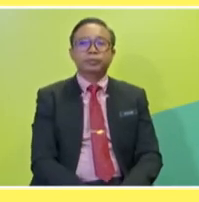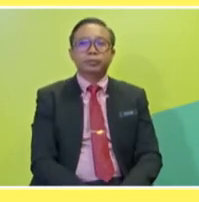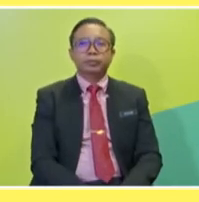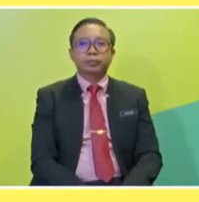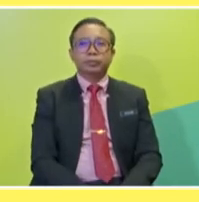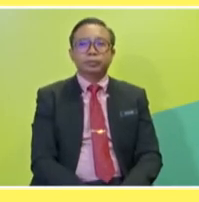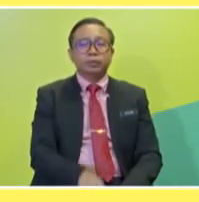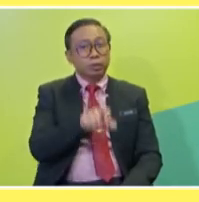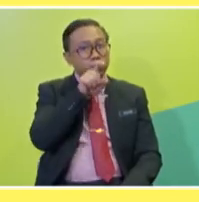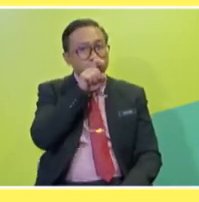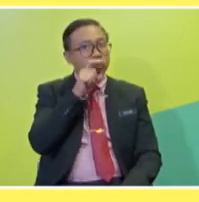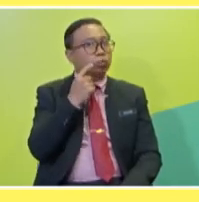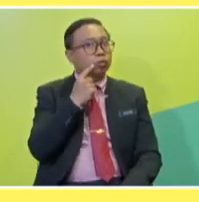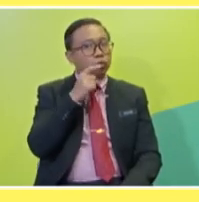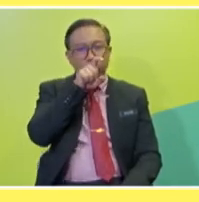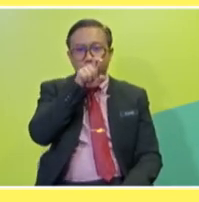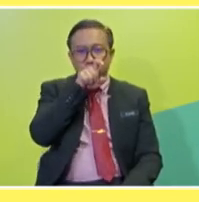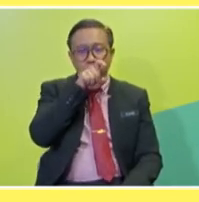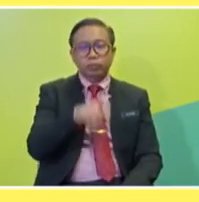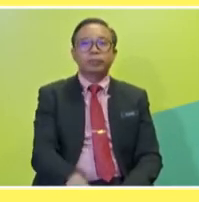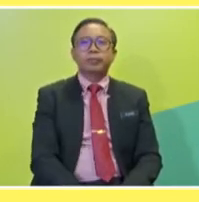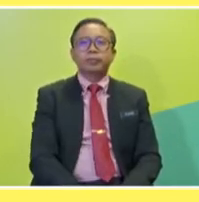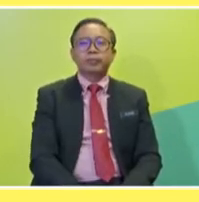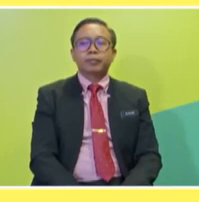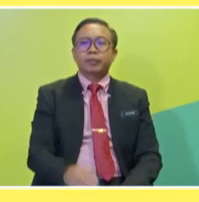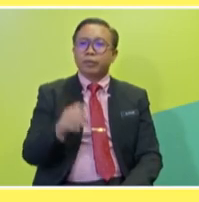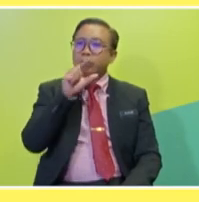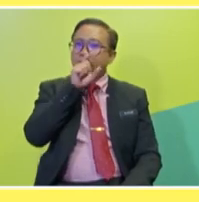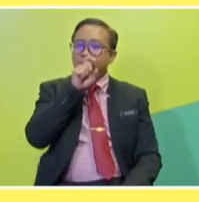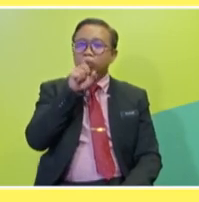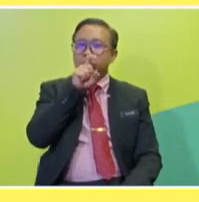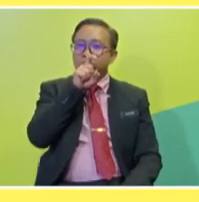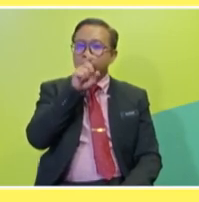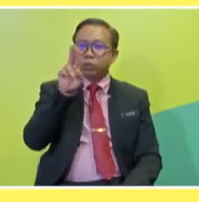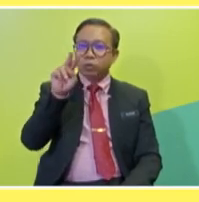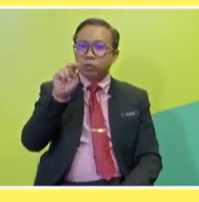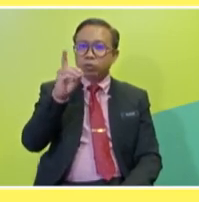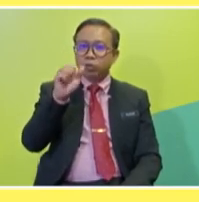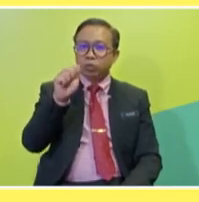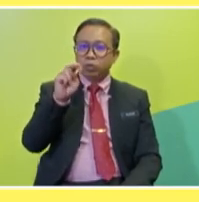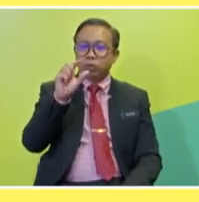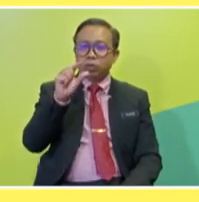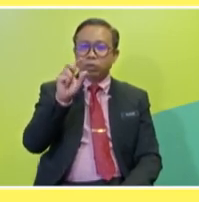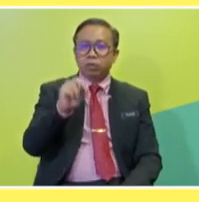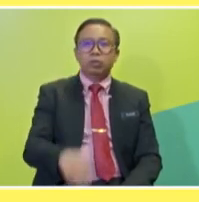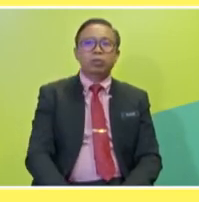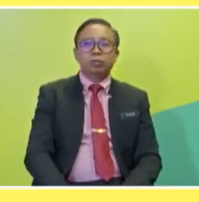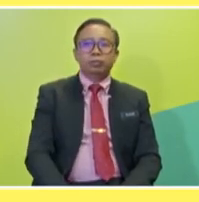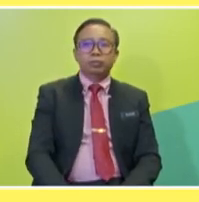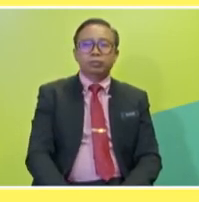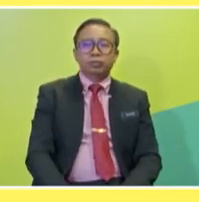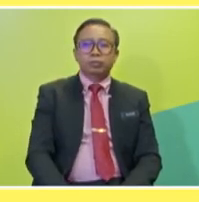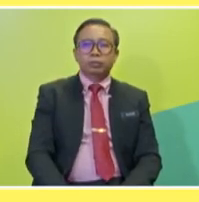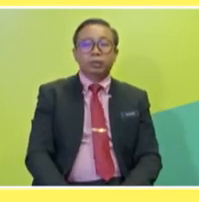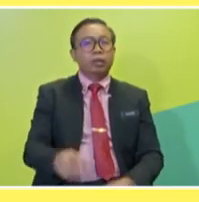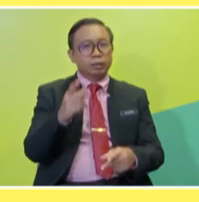dia bagian muncung dia kalau Kris ada burung undan namanya dia bukan tajam dia meledut ke bawah digemuk ke bawah sebab kasih